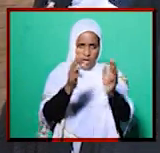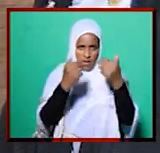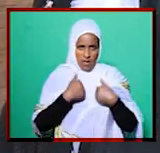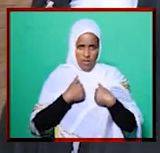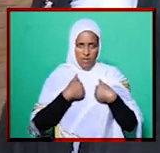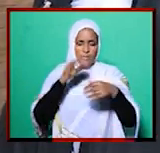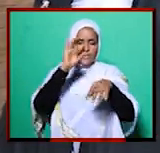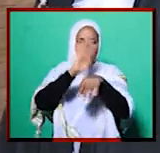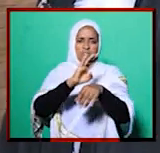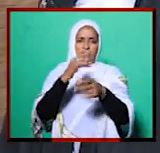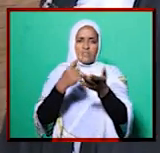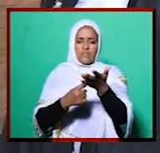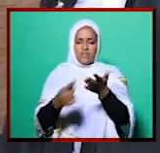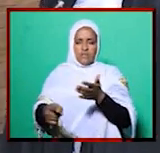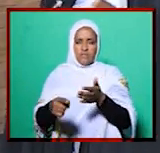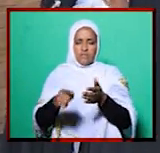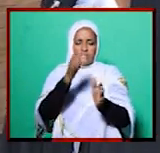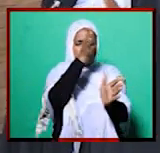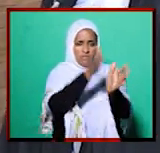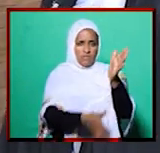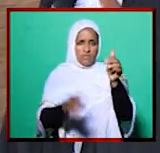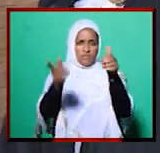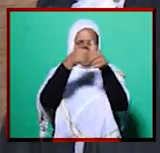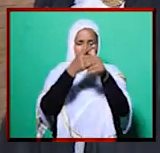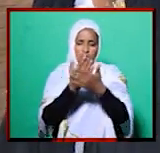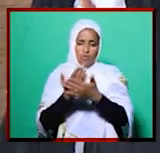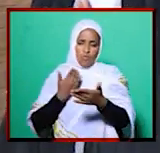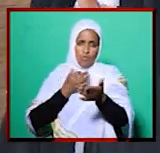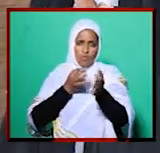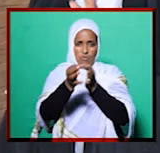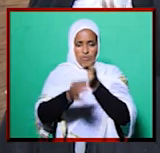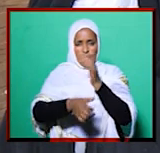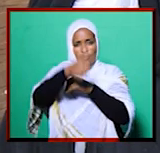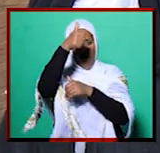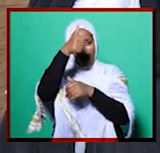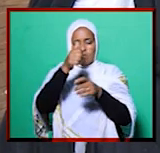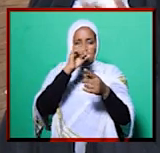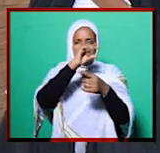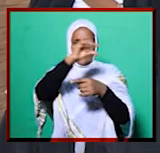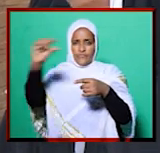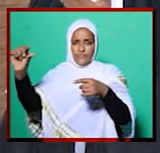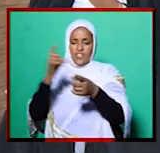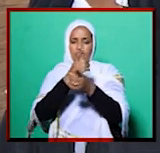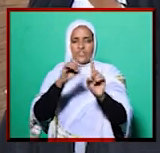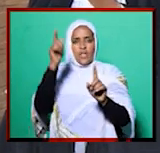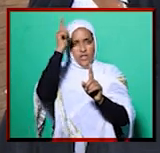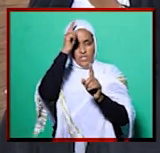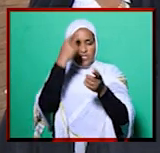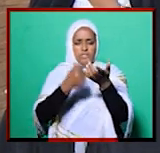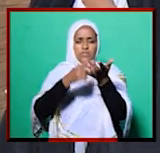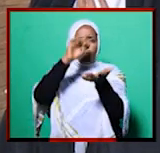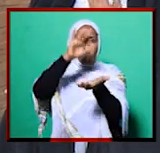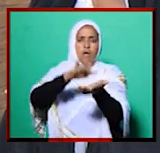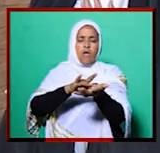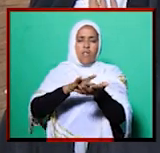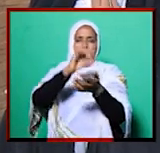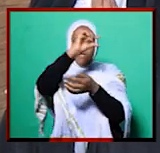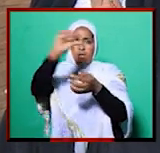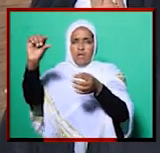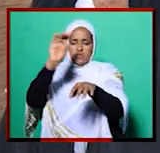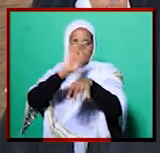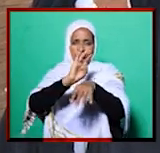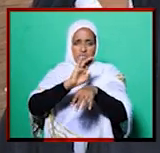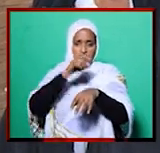ይህንን የምታስፈጽምበት የመጀመሪያው ቅድም እንዳልኩት ዋናው አንቀጽ ፍትሐ ነገሥት ነው። ከነዚያ መካከል አንቀጸ ቤተ ክርስቲያን የሚባለው